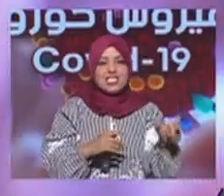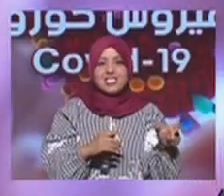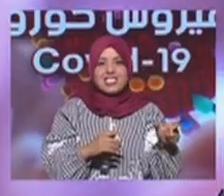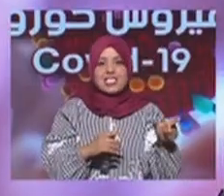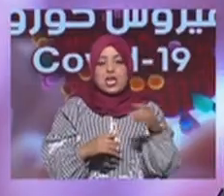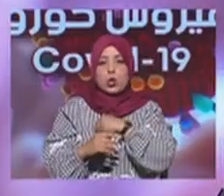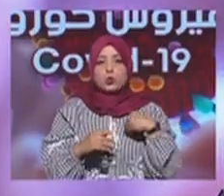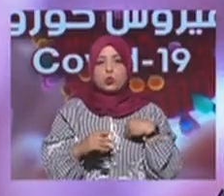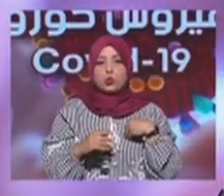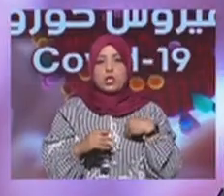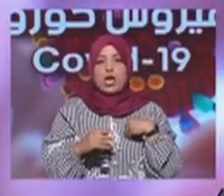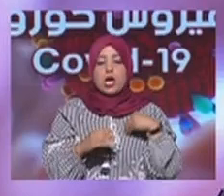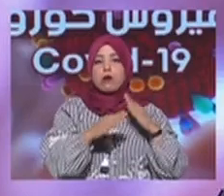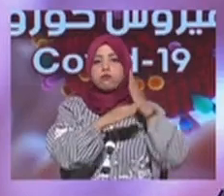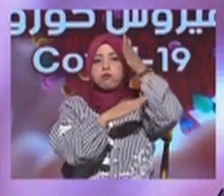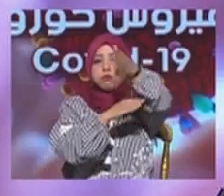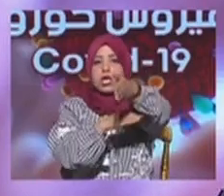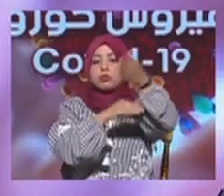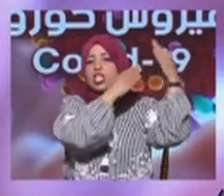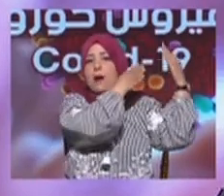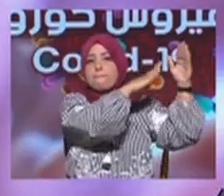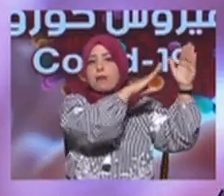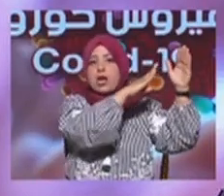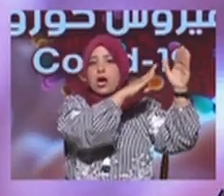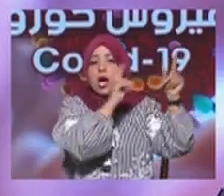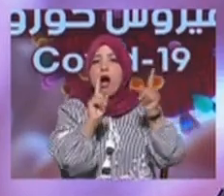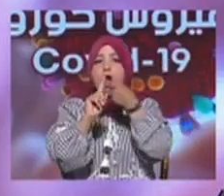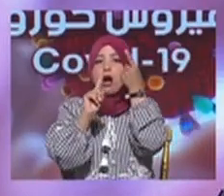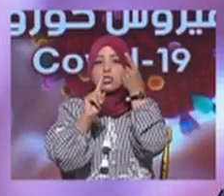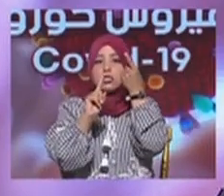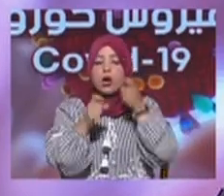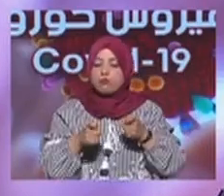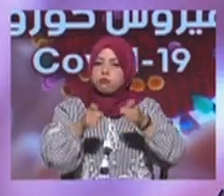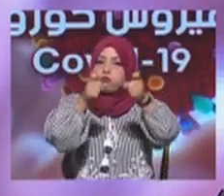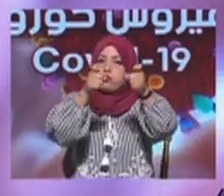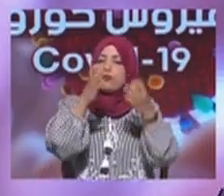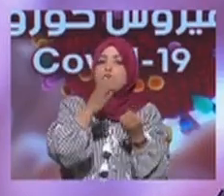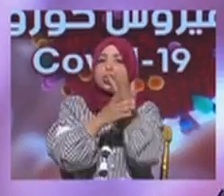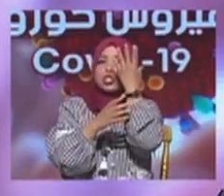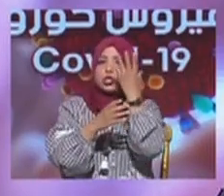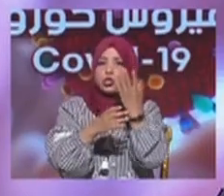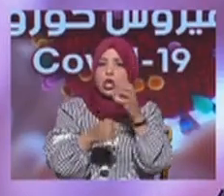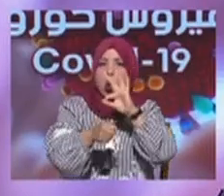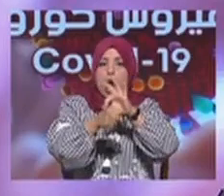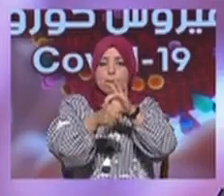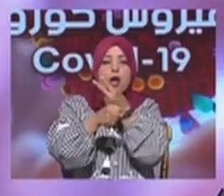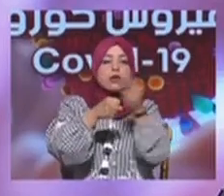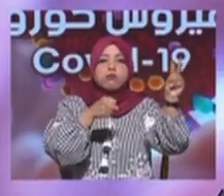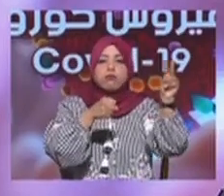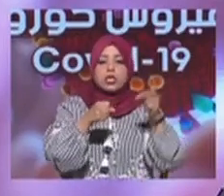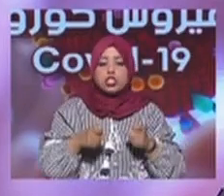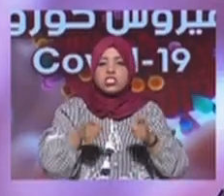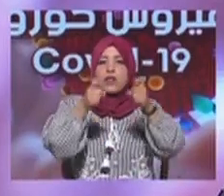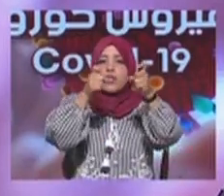في برلين خاص بحاجة أخرى خاص بفيروس آخر وفيروسات أخرين كي تعطينا فكرة عليه وكيف جات هذا